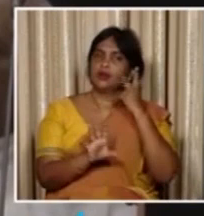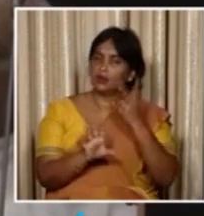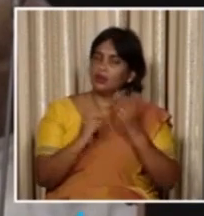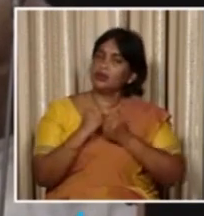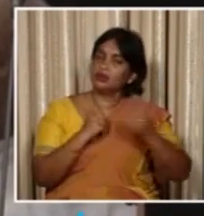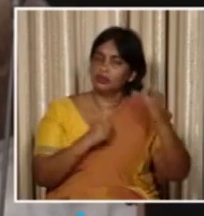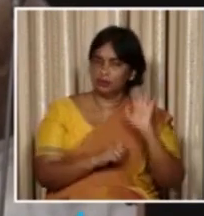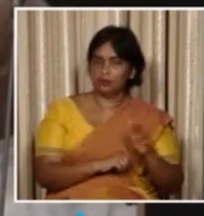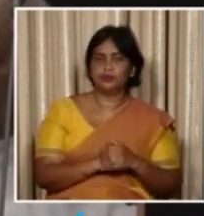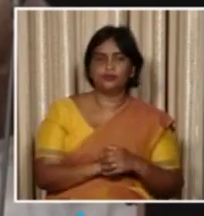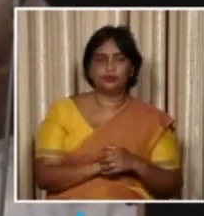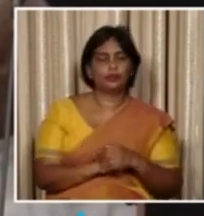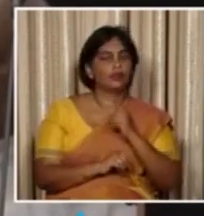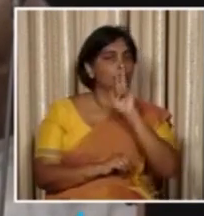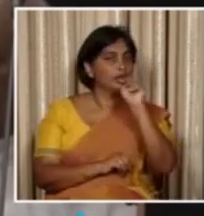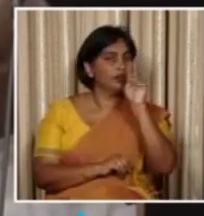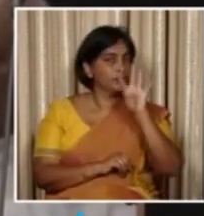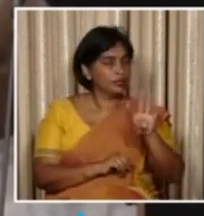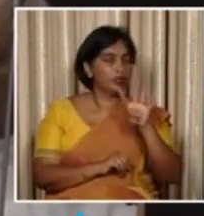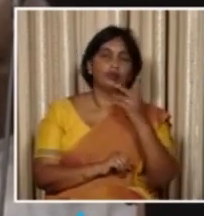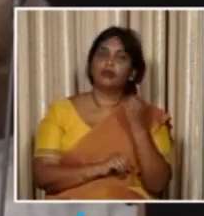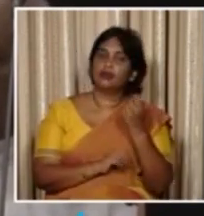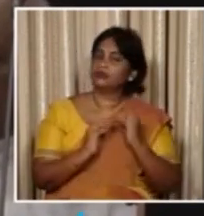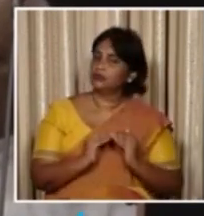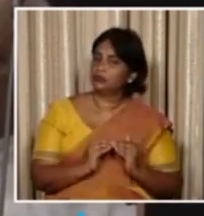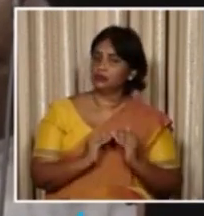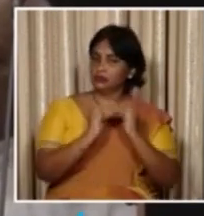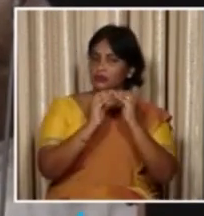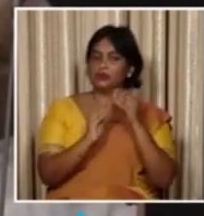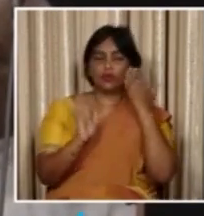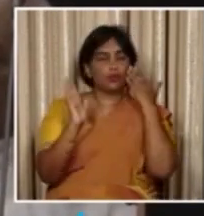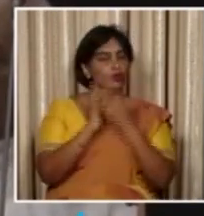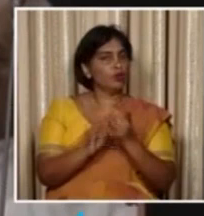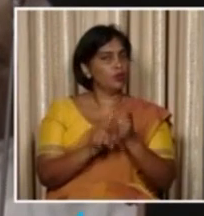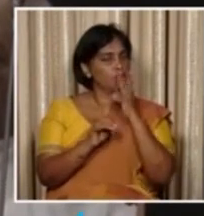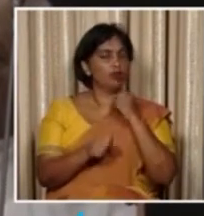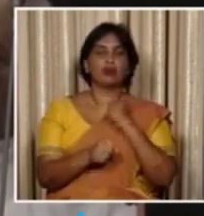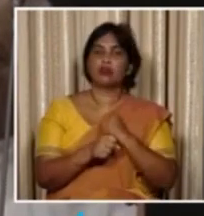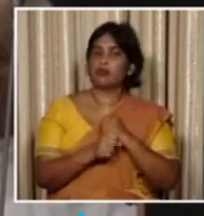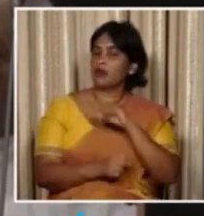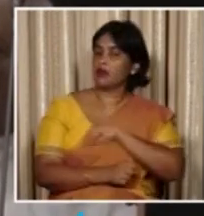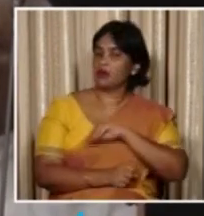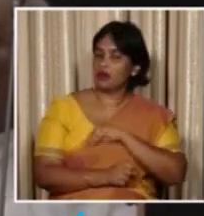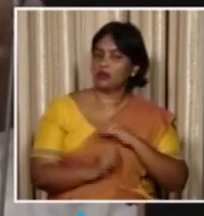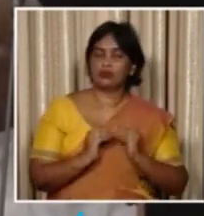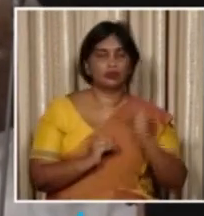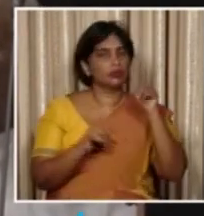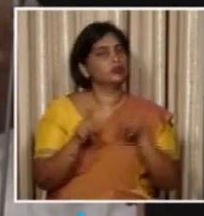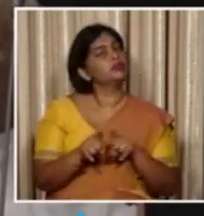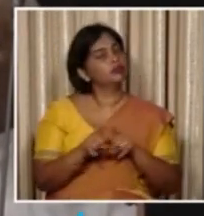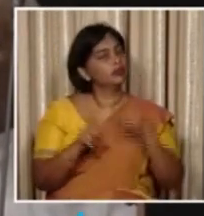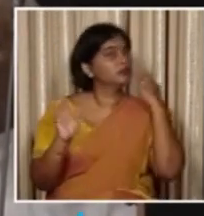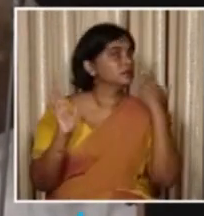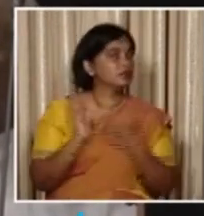ගමන් කොට තිබෙනවා. 2024 ආර්ථික වර්ධනය වන ස්වරූපය මෙන්ම රාජ්‍ය ආදායම් වැඩිවන ආකාරය පදනම්